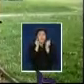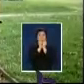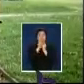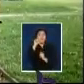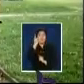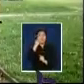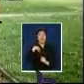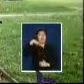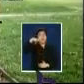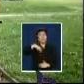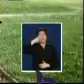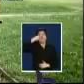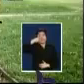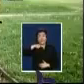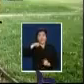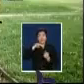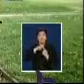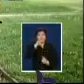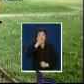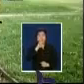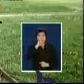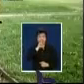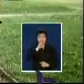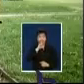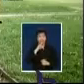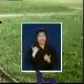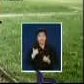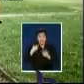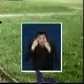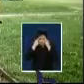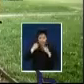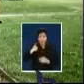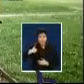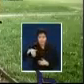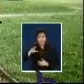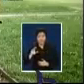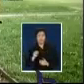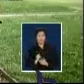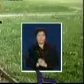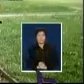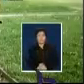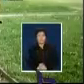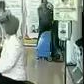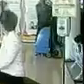ชาชนที่เมืองไทยค่ะเจอกันวันอาทิตย์นะคะ ขอบคุณท่านนายกมากนะ คะ